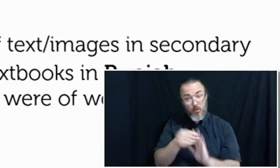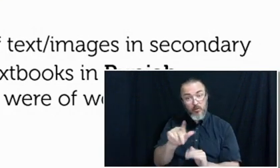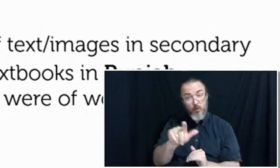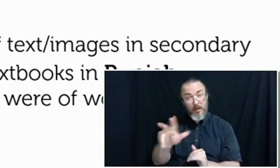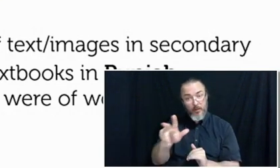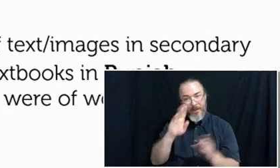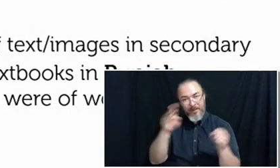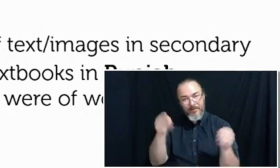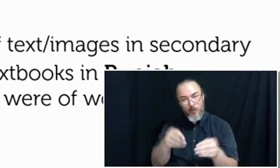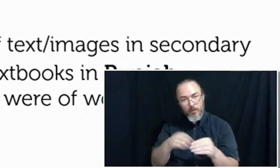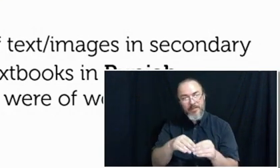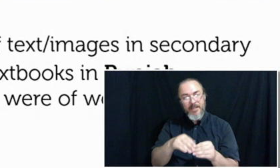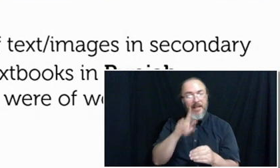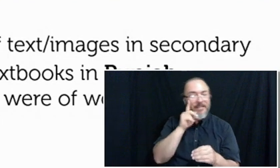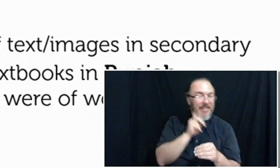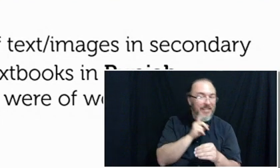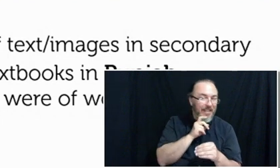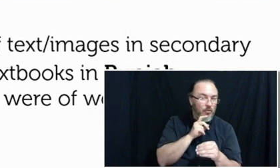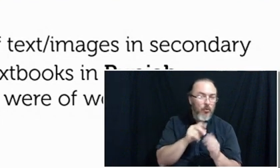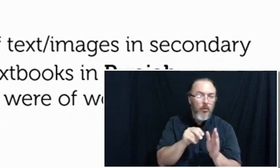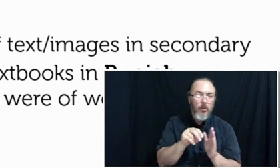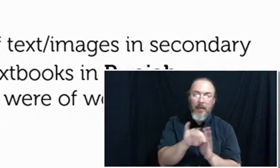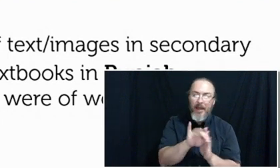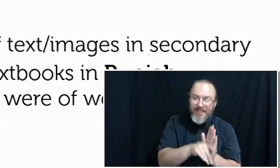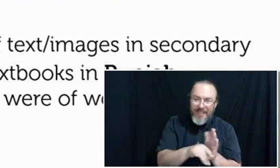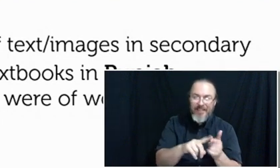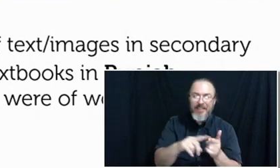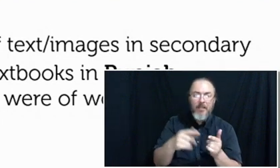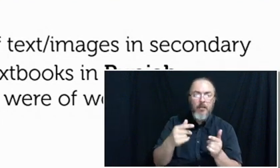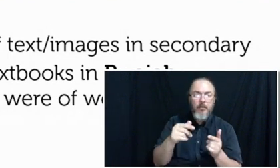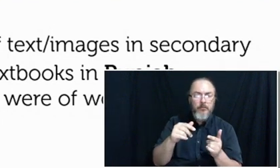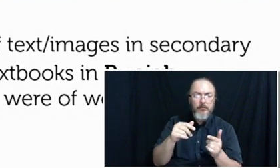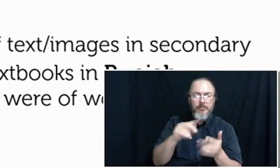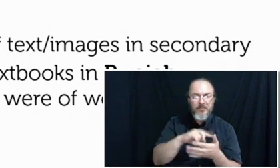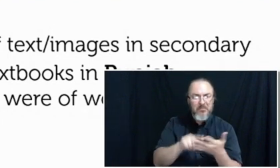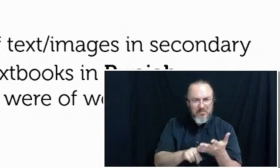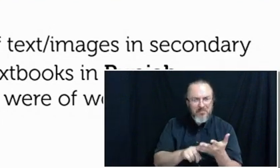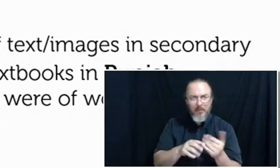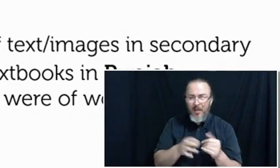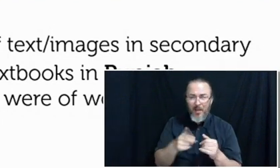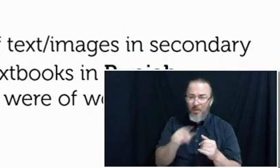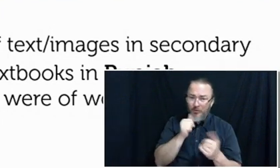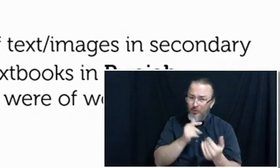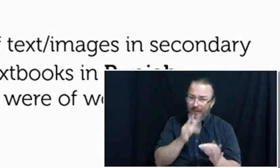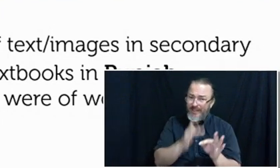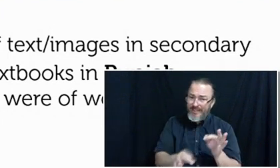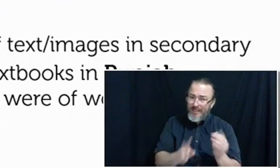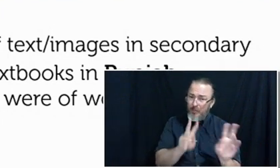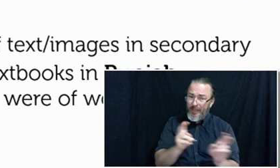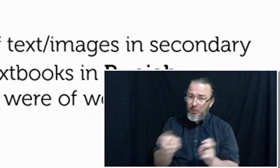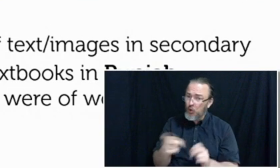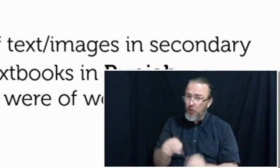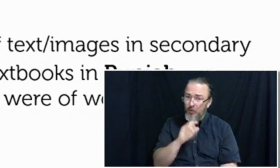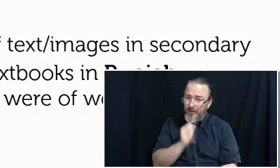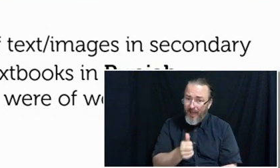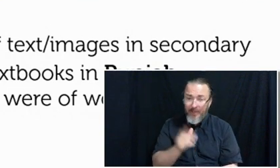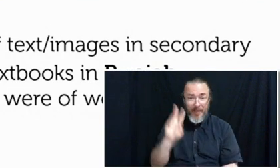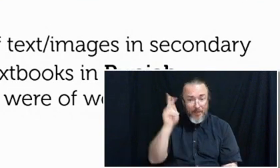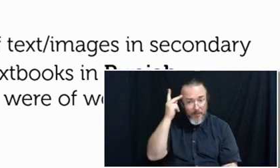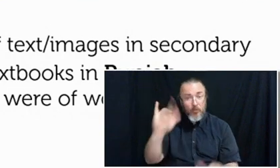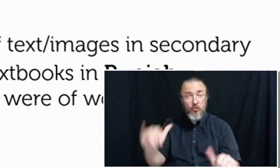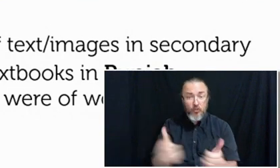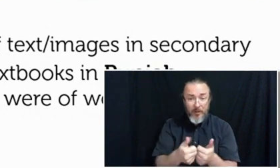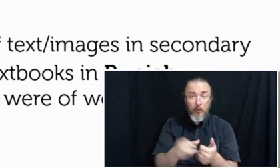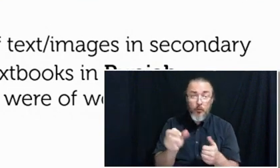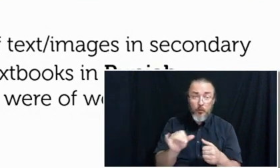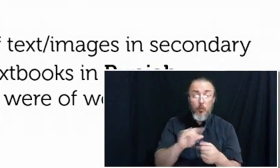aborder l'orientation sexuelle. L'examen de 49 pays européens indiquait que seulement 23 abordaient ces questions de façon explicite. Ce ne sont pas des questions faciles pour un pays quel